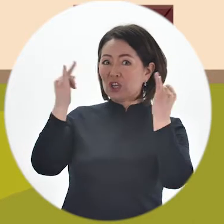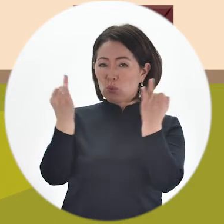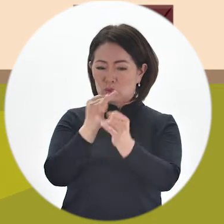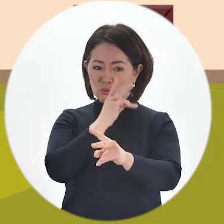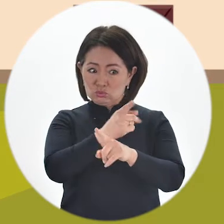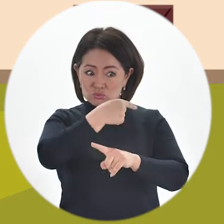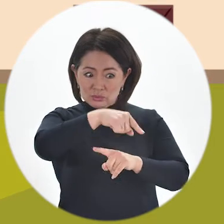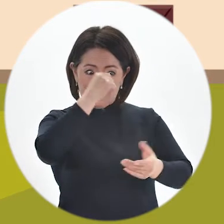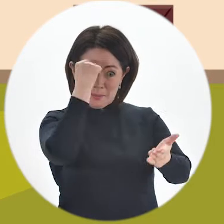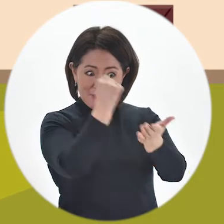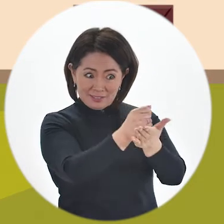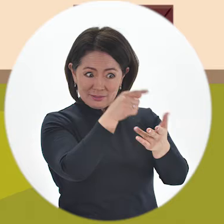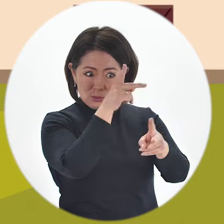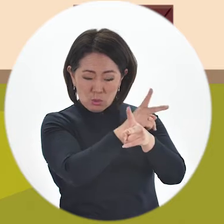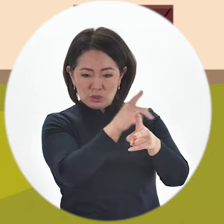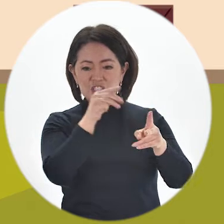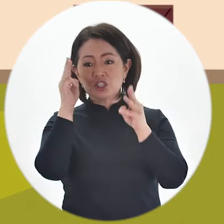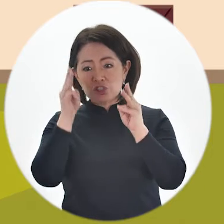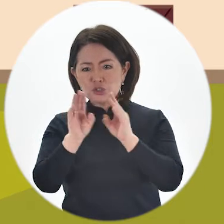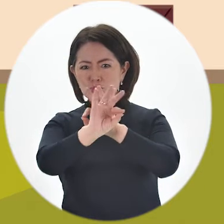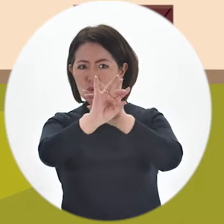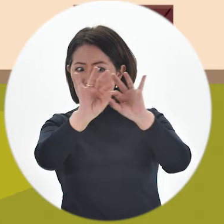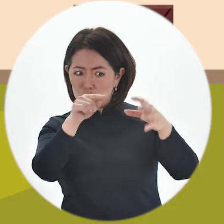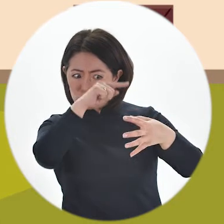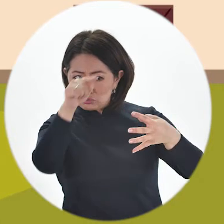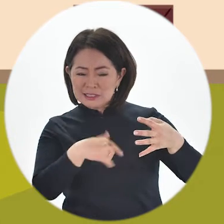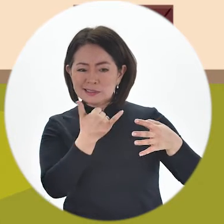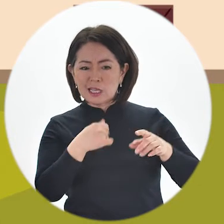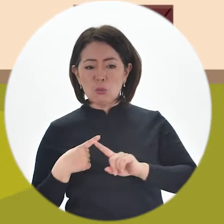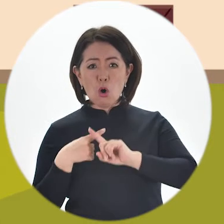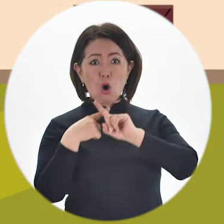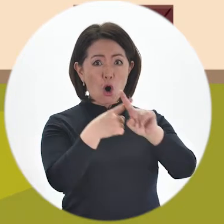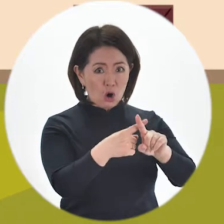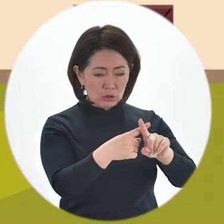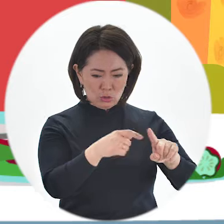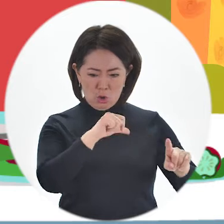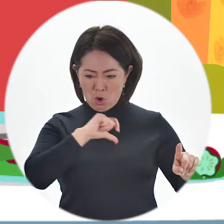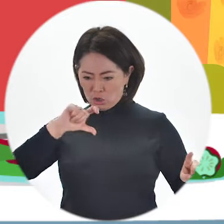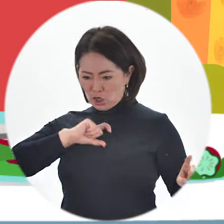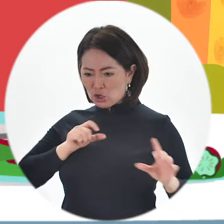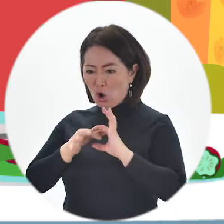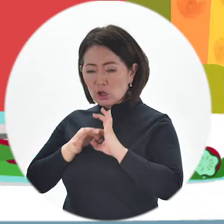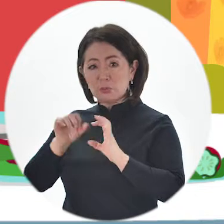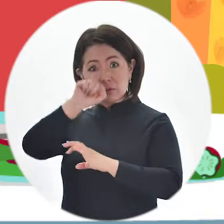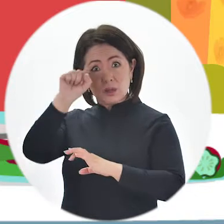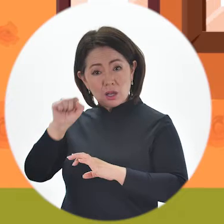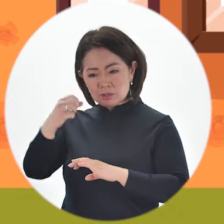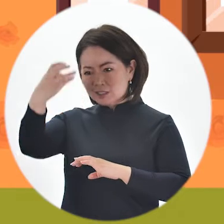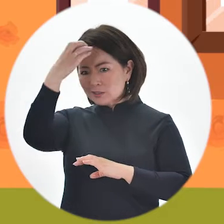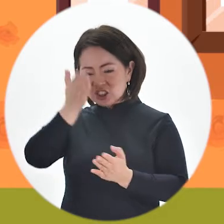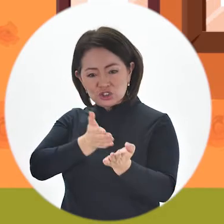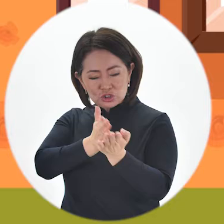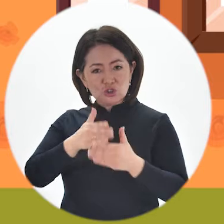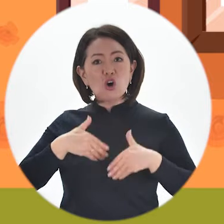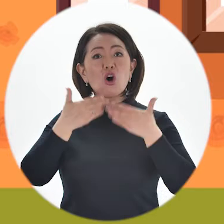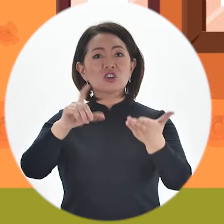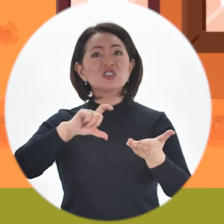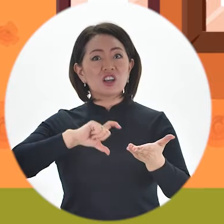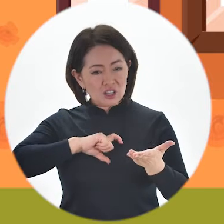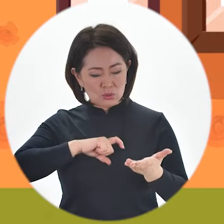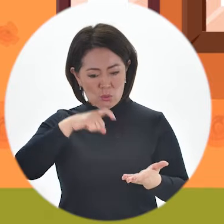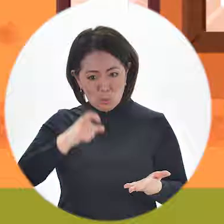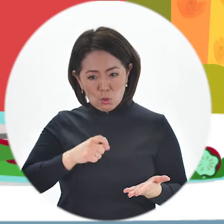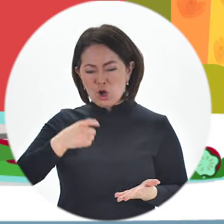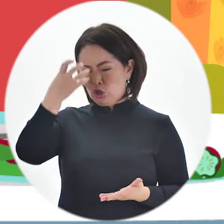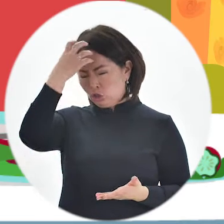хорлийон баталсан хуйл бусу чие түүрд бүхүлдан болон. Жарим хысыгтан хорюг таяуах өөр иән бүрін ерхэд хамаар хасаудлаар. Засгин газар чиглэй лөгөх